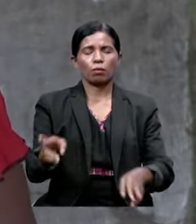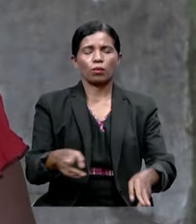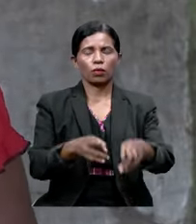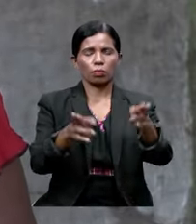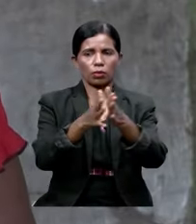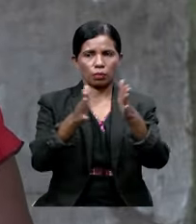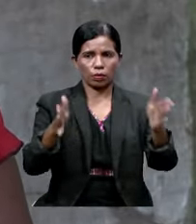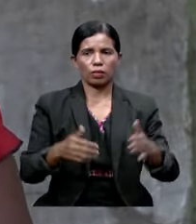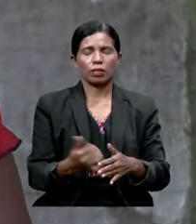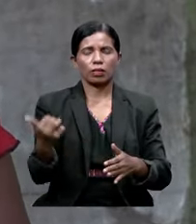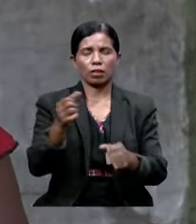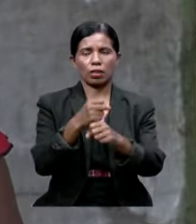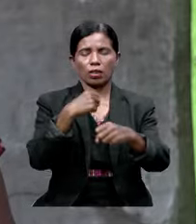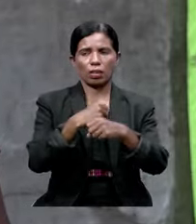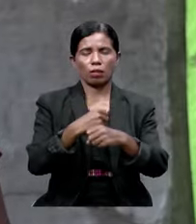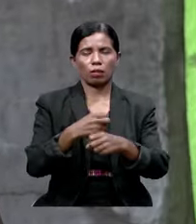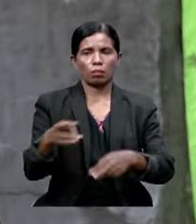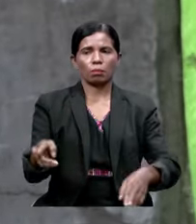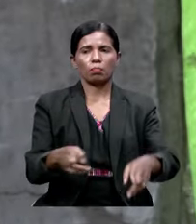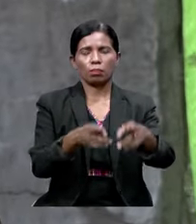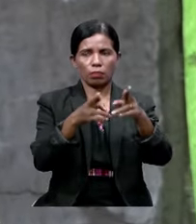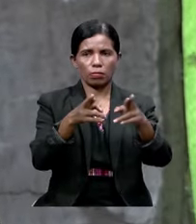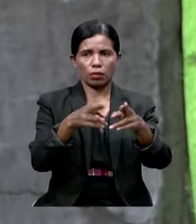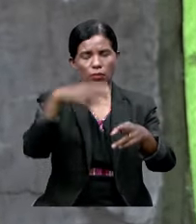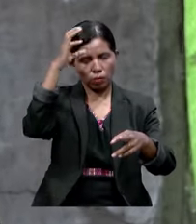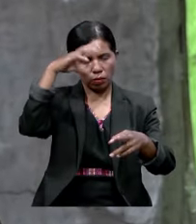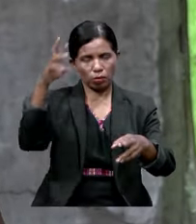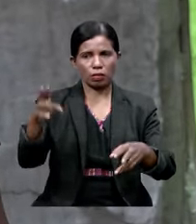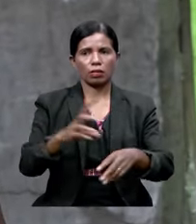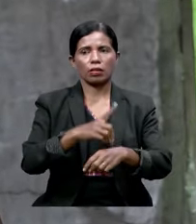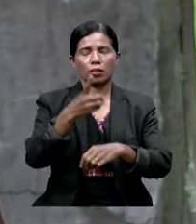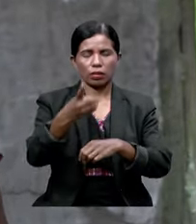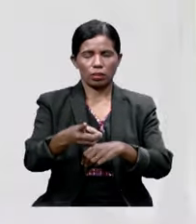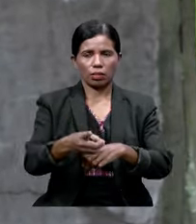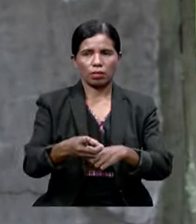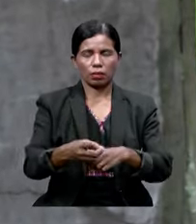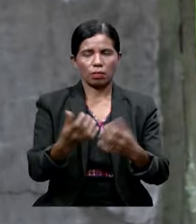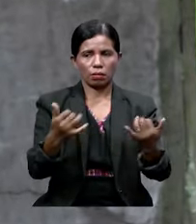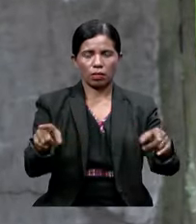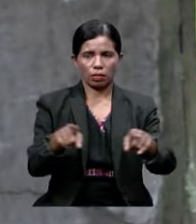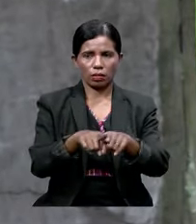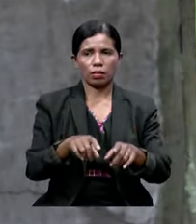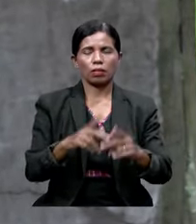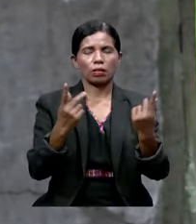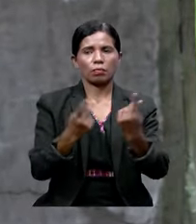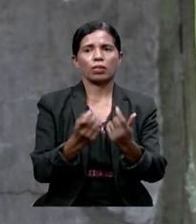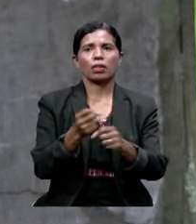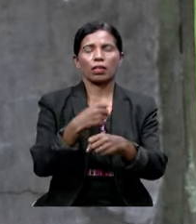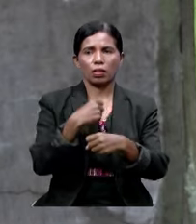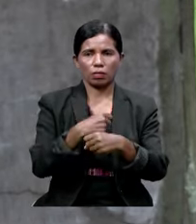tinan di bala. Sira halu dadau. Udan mai inunda saung tam makan sana. Kumpai nya halu ne